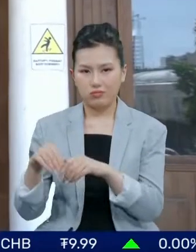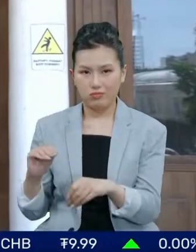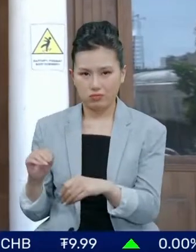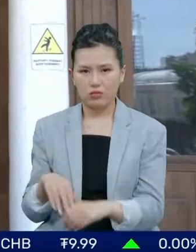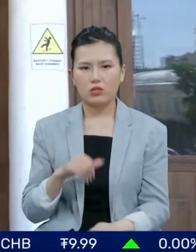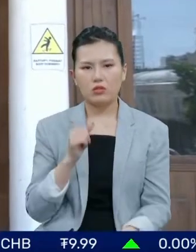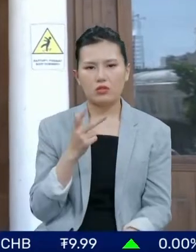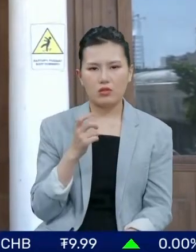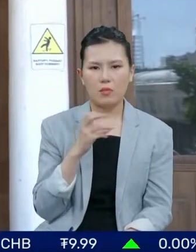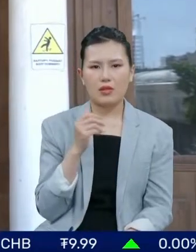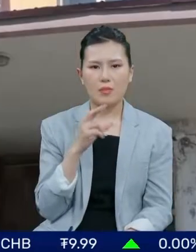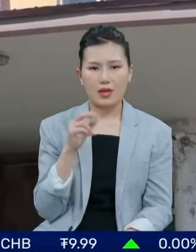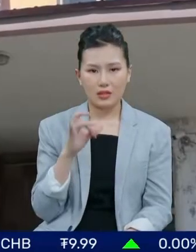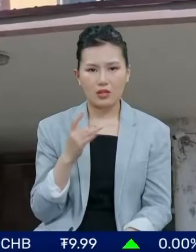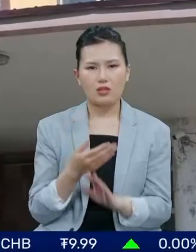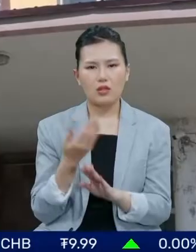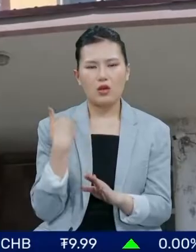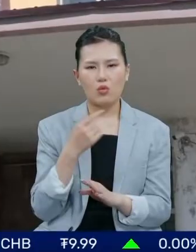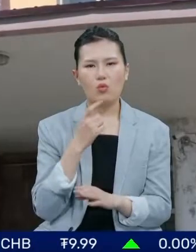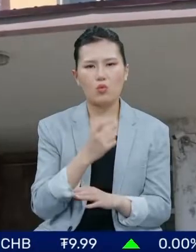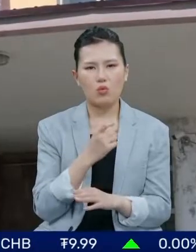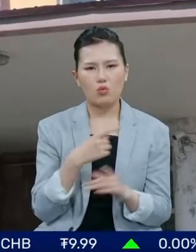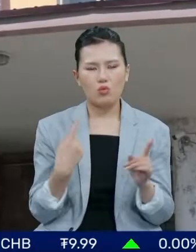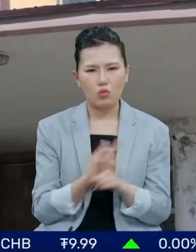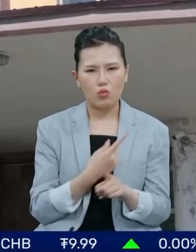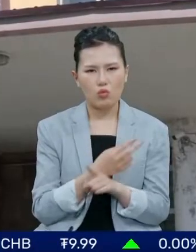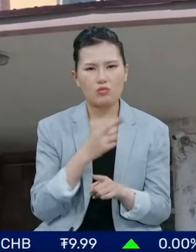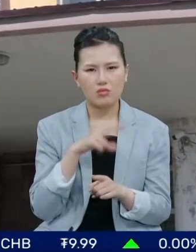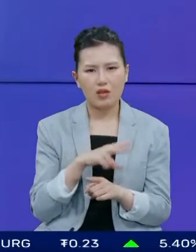нь хийсэн хэрэгийнхээ ялыг одоо ч эдэлж байгаа юм а.